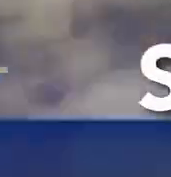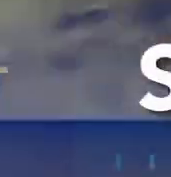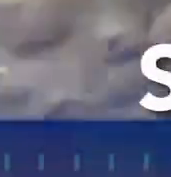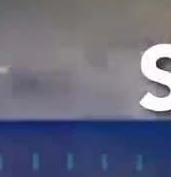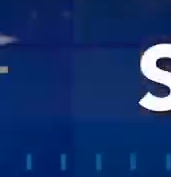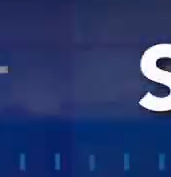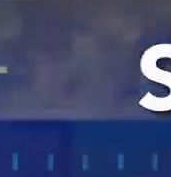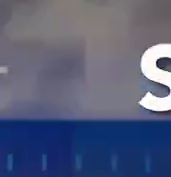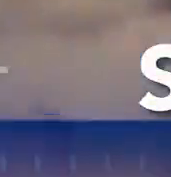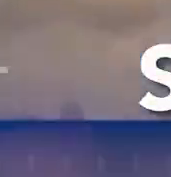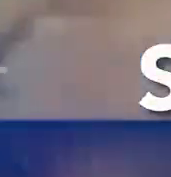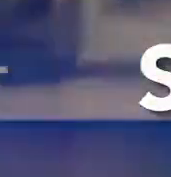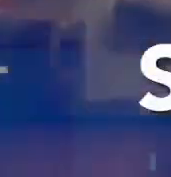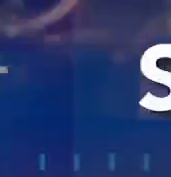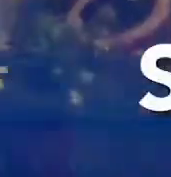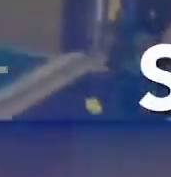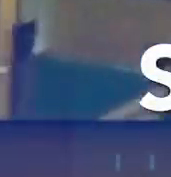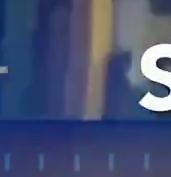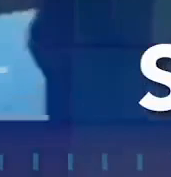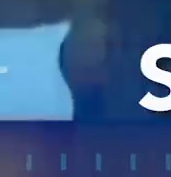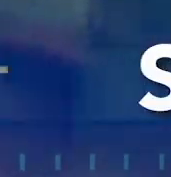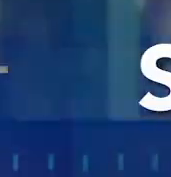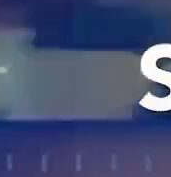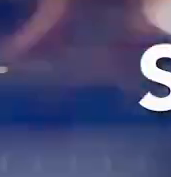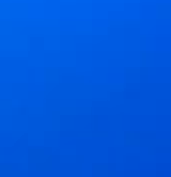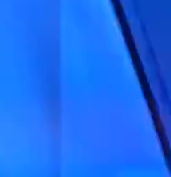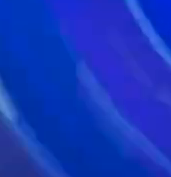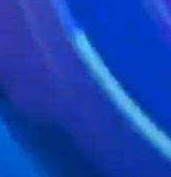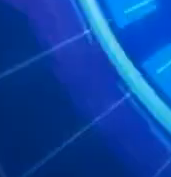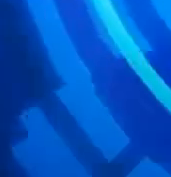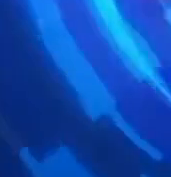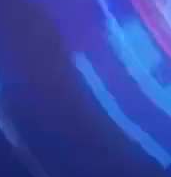Tensyon sa botohan sa Basilan, nauwi sa pamamaril, isa patay.